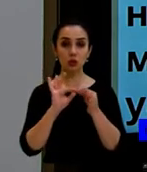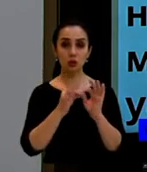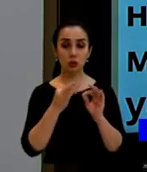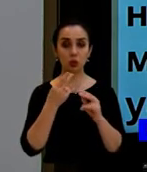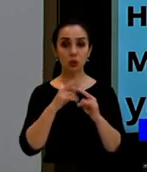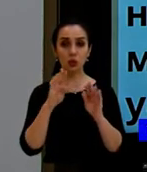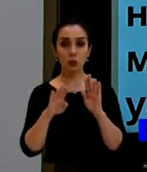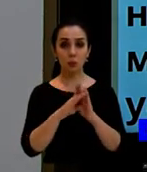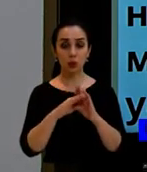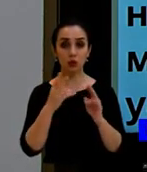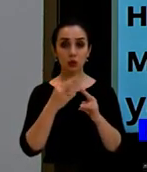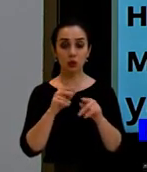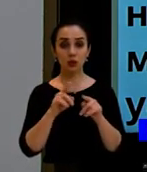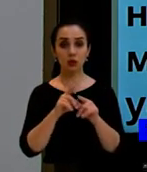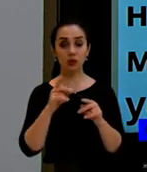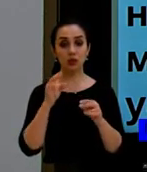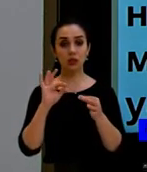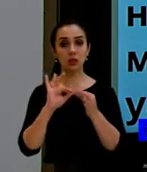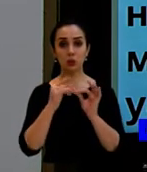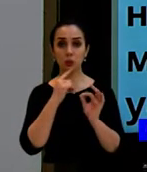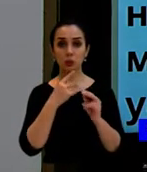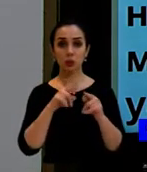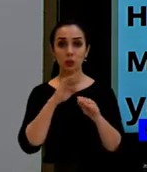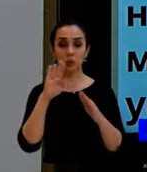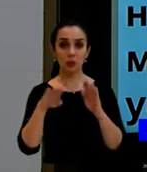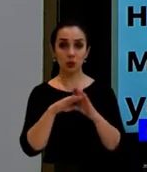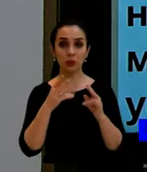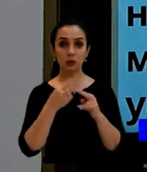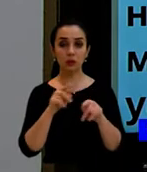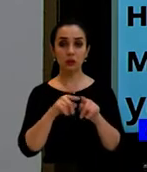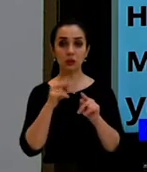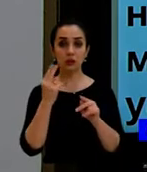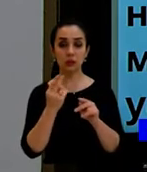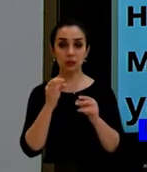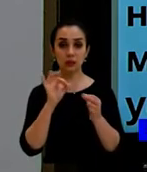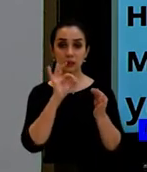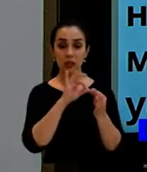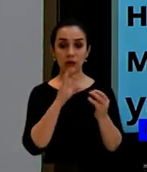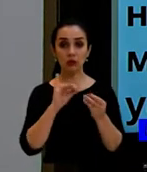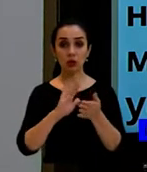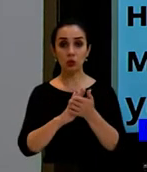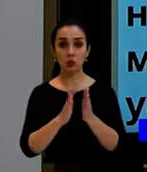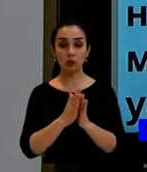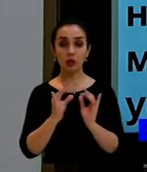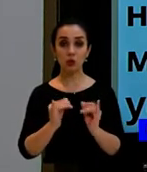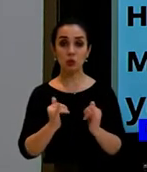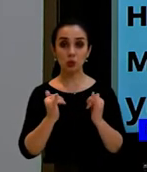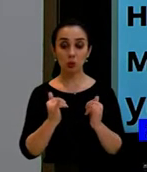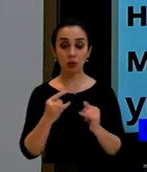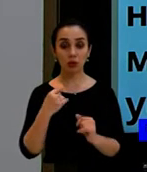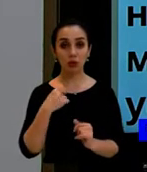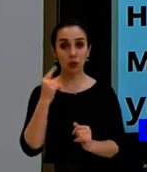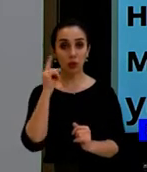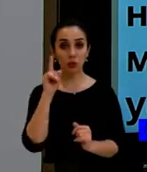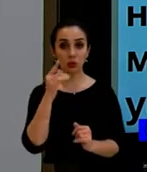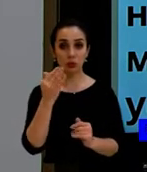предложения с придаточными причины, следствия, цели, условия и уступки. Я думаю,